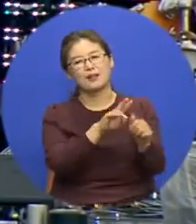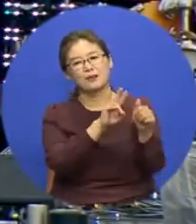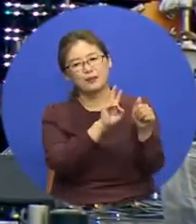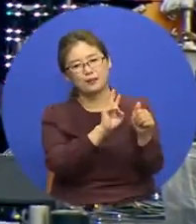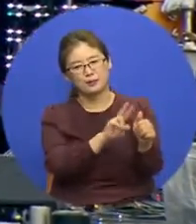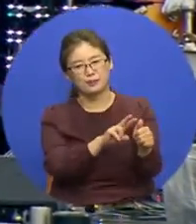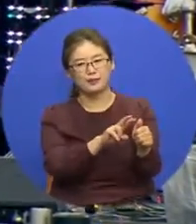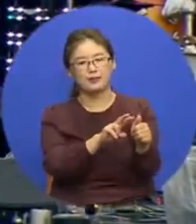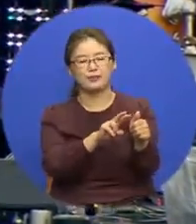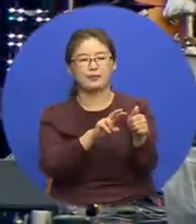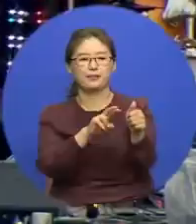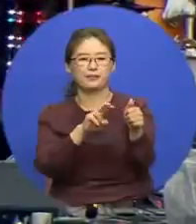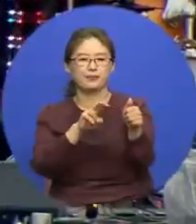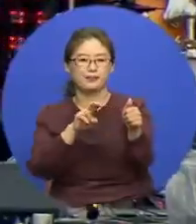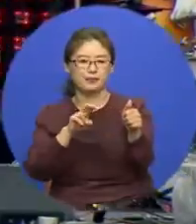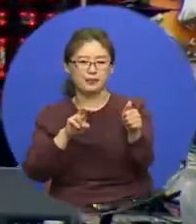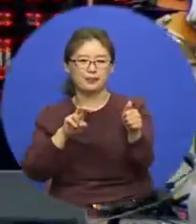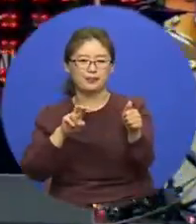미워해서